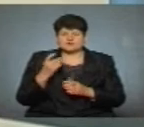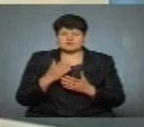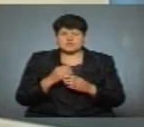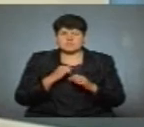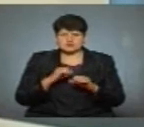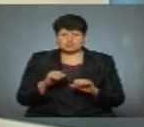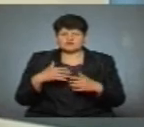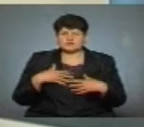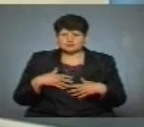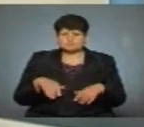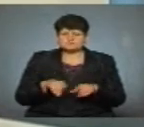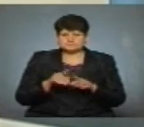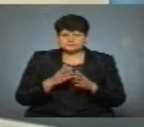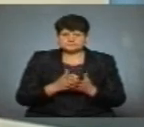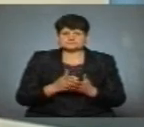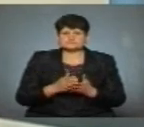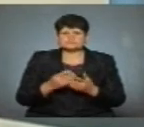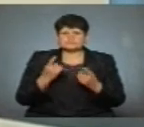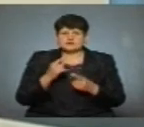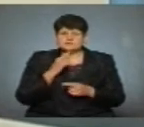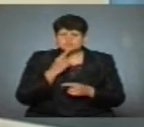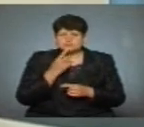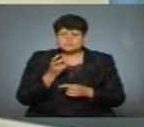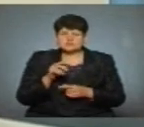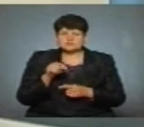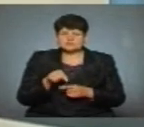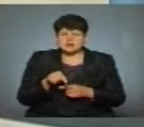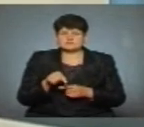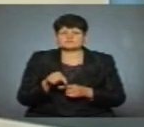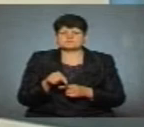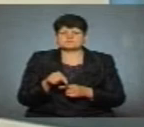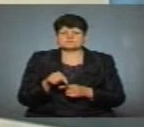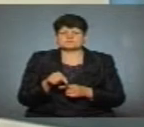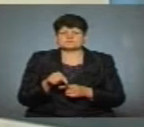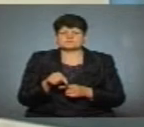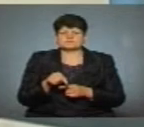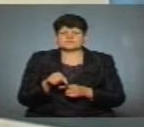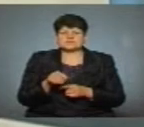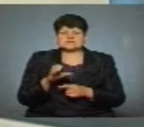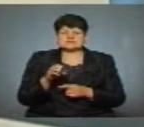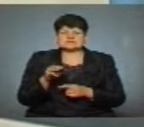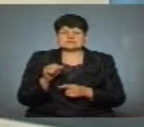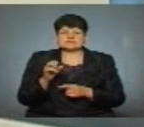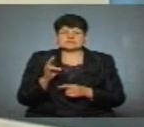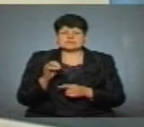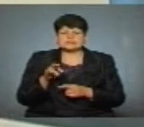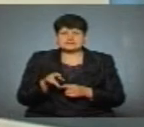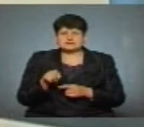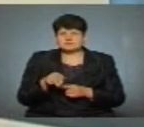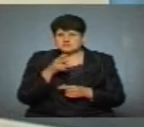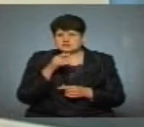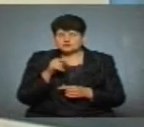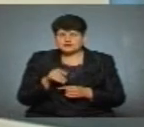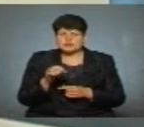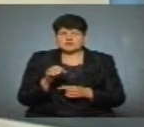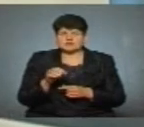які, скажімо так, з великими труднощами прийшли сюди. Стаміться вже під час тої своєї окупації,